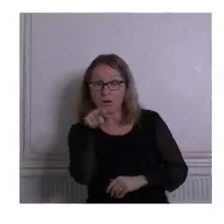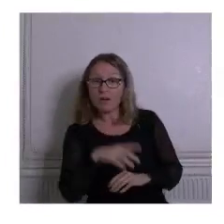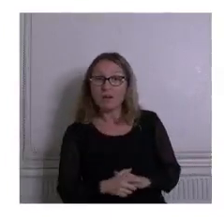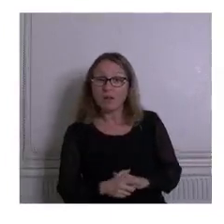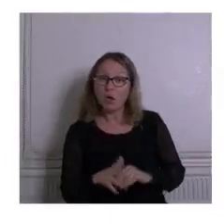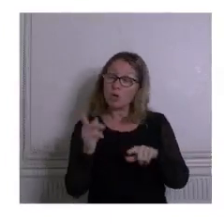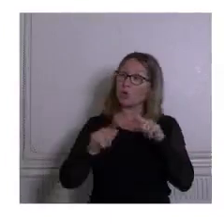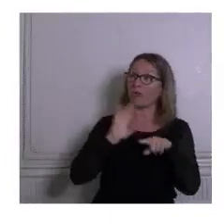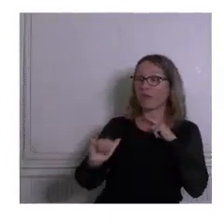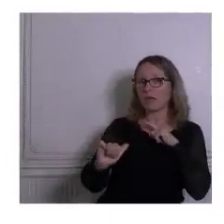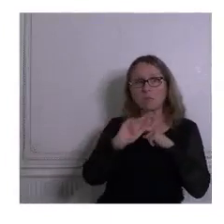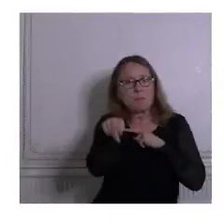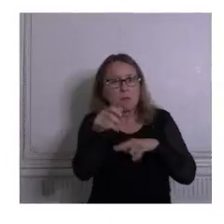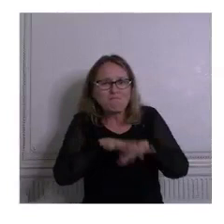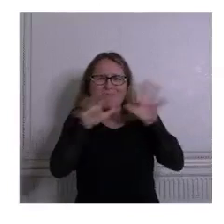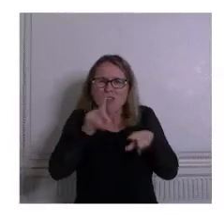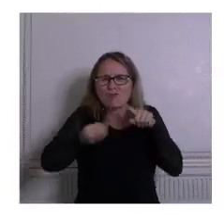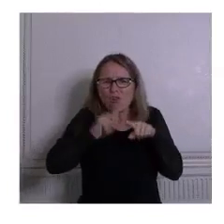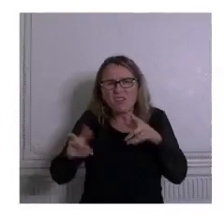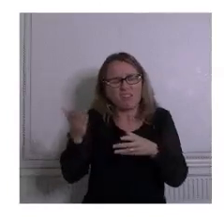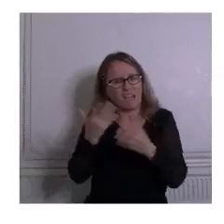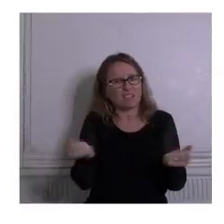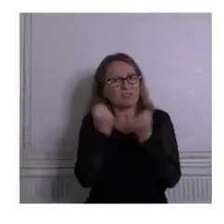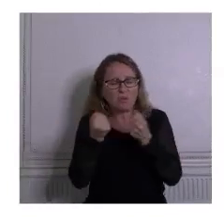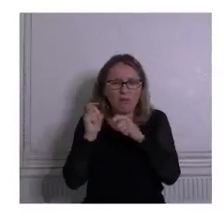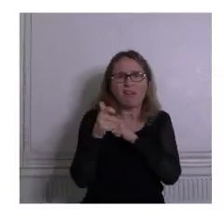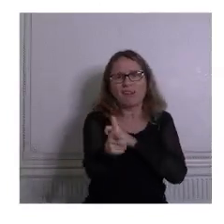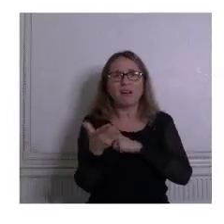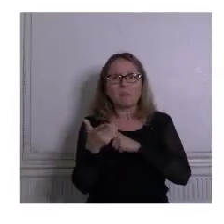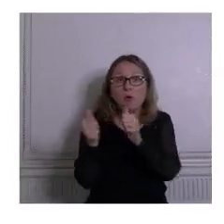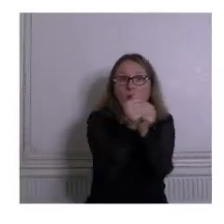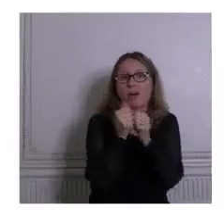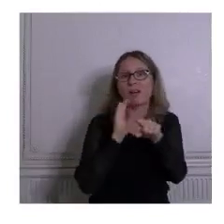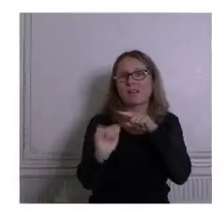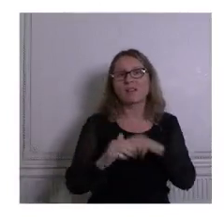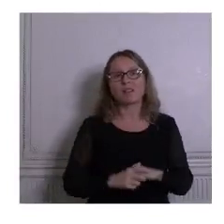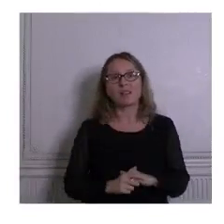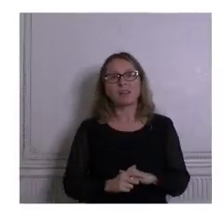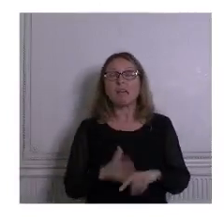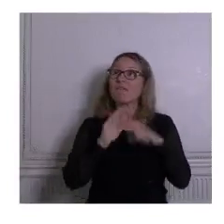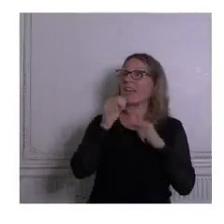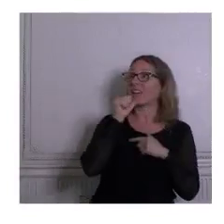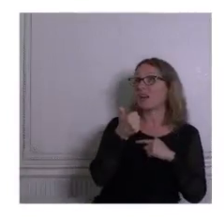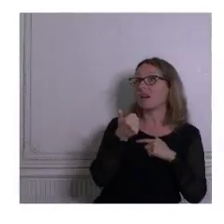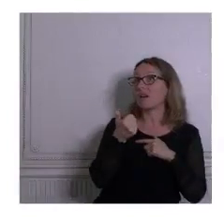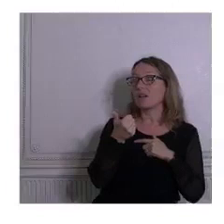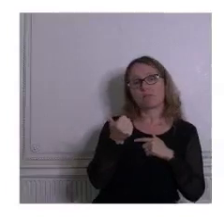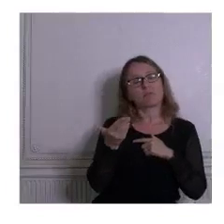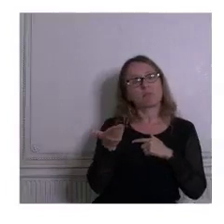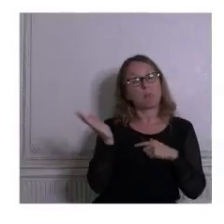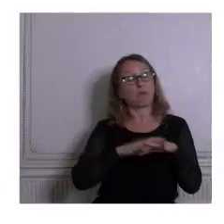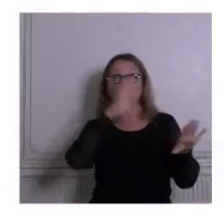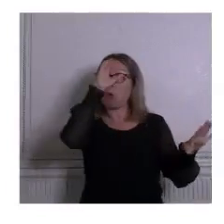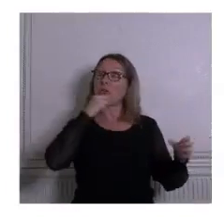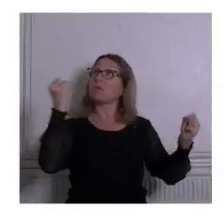avons été saisis par une dame qui habite à côté de Paul Lapi et qui apparemment se bat avec acharnement pour arriver à faire éteindre le chantier la nuit. Donc elle